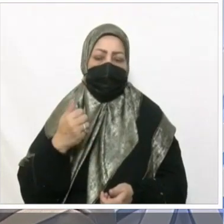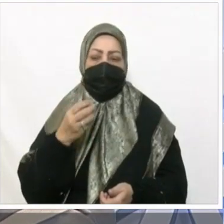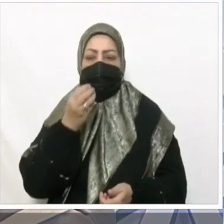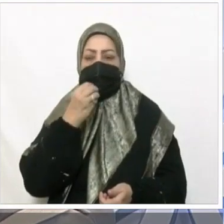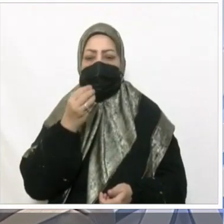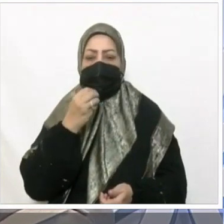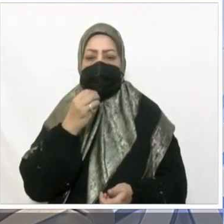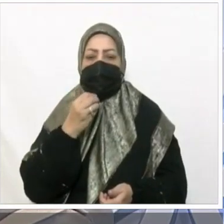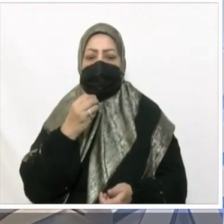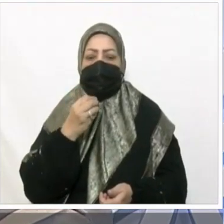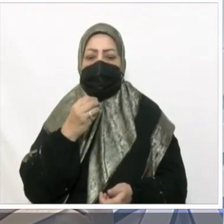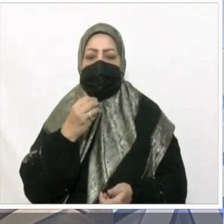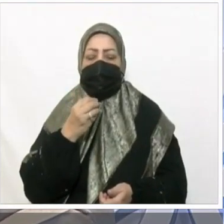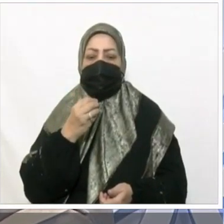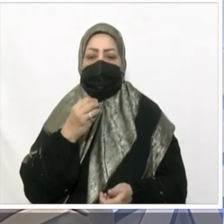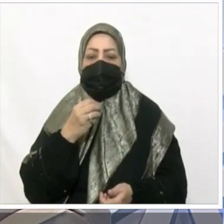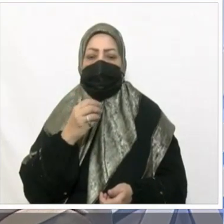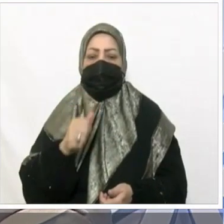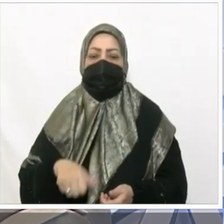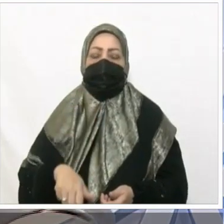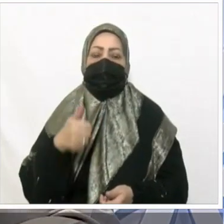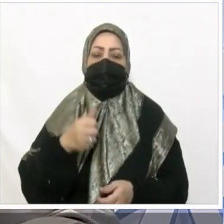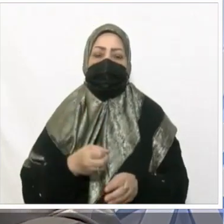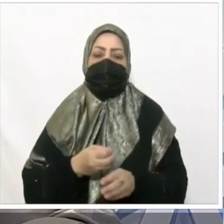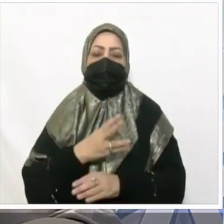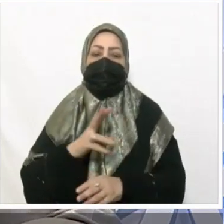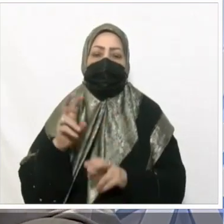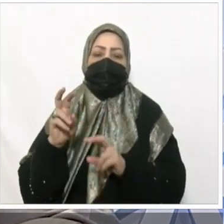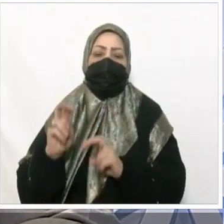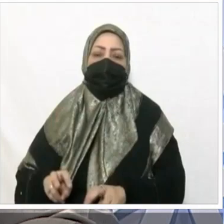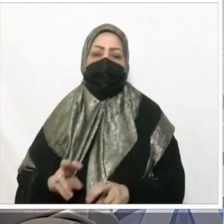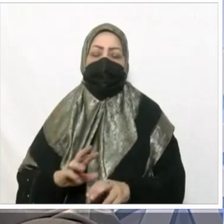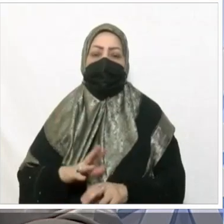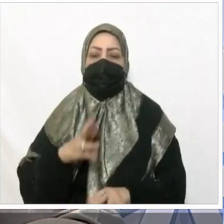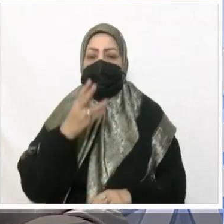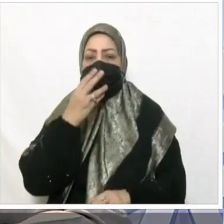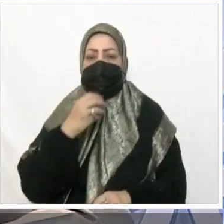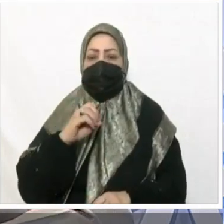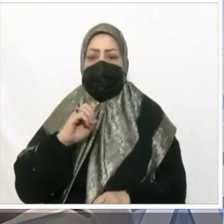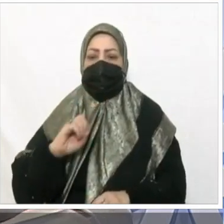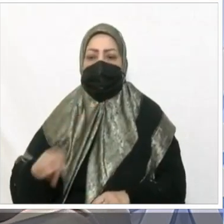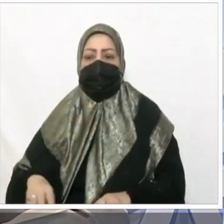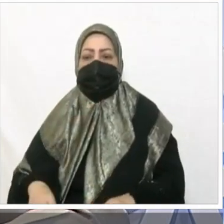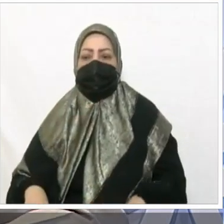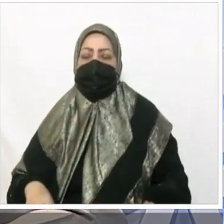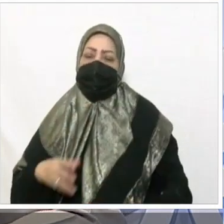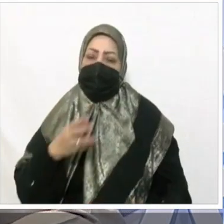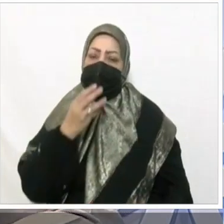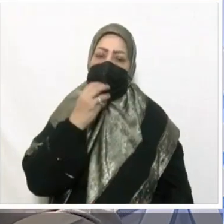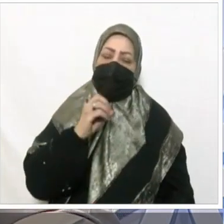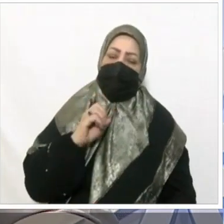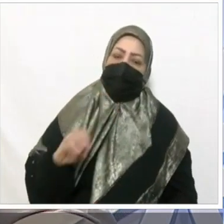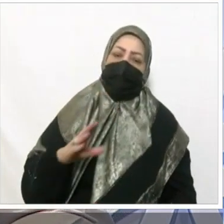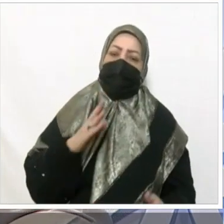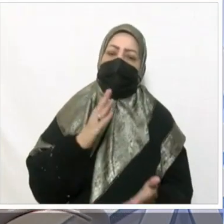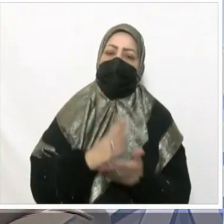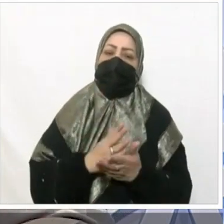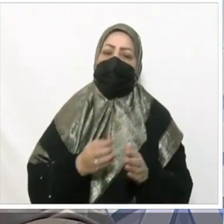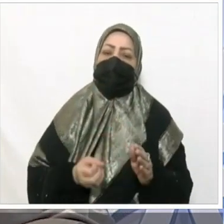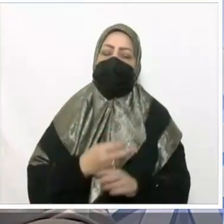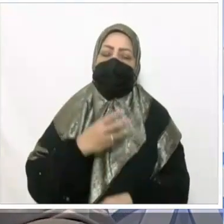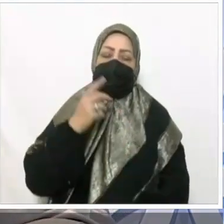فيك تفضل يا رمزي بارك الله فيك وجزاك الله خير انت والكادر اللي معك بارك الله فيكم بارك